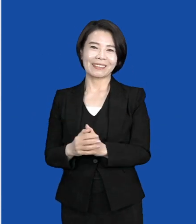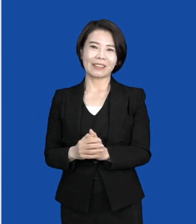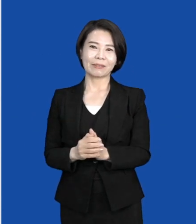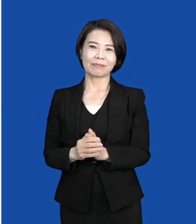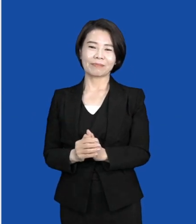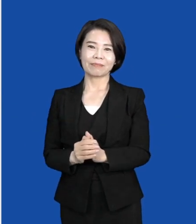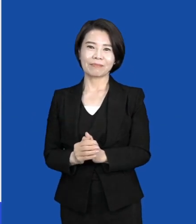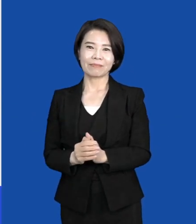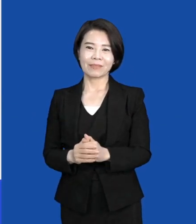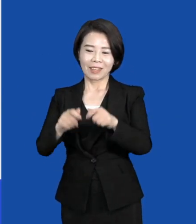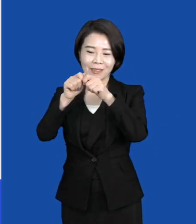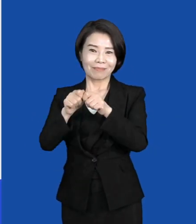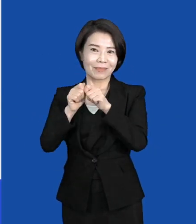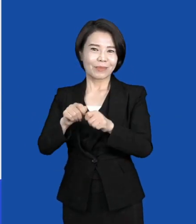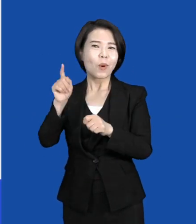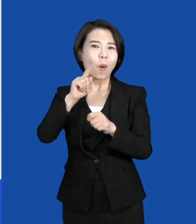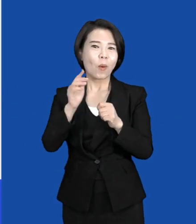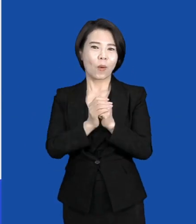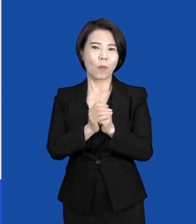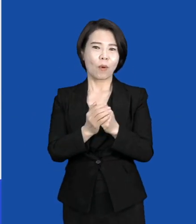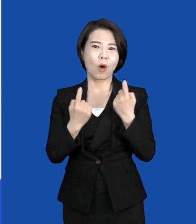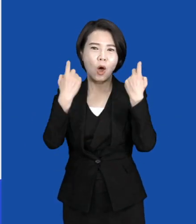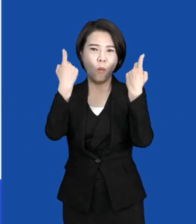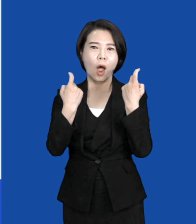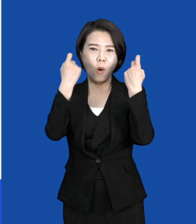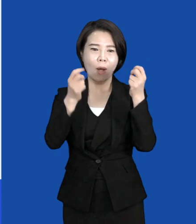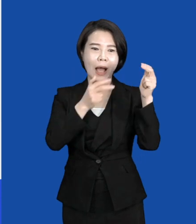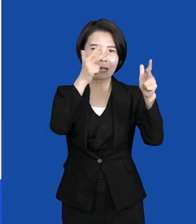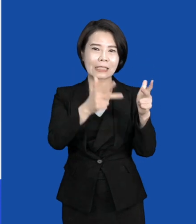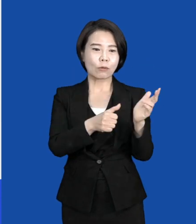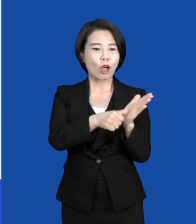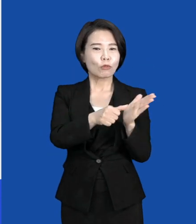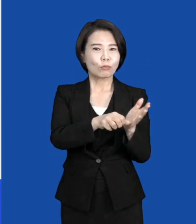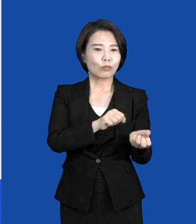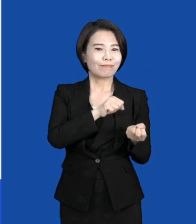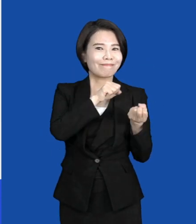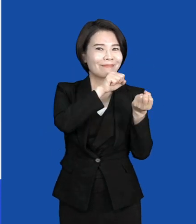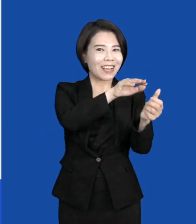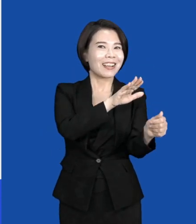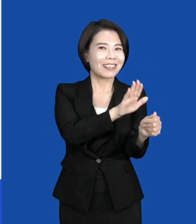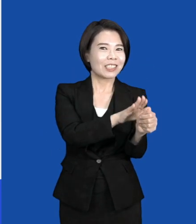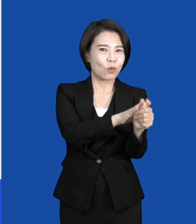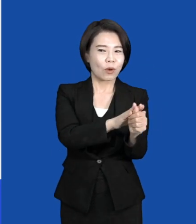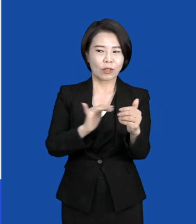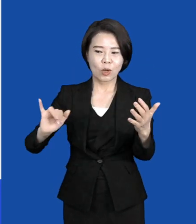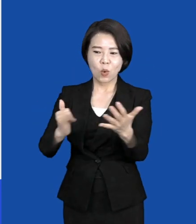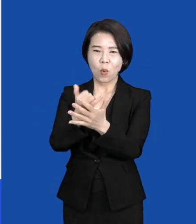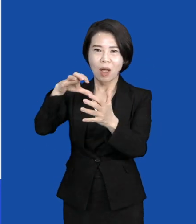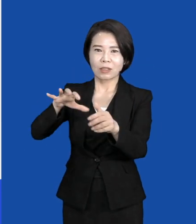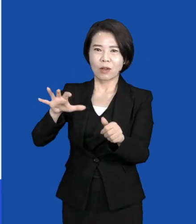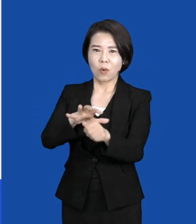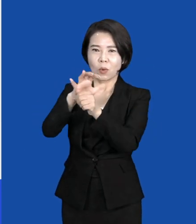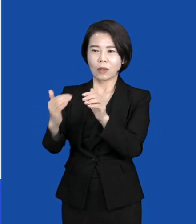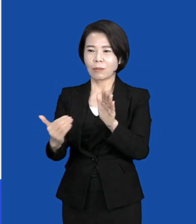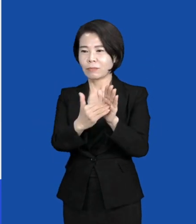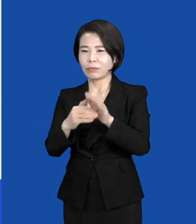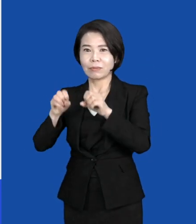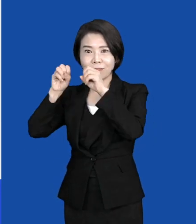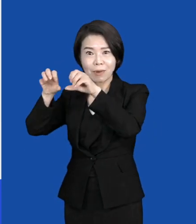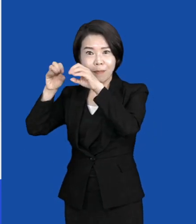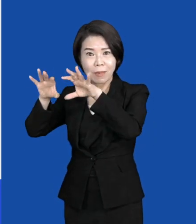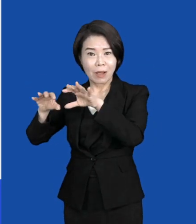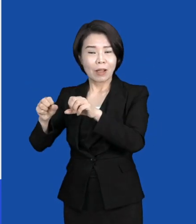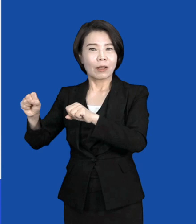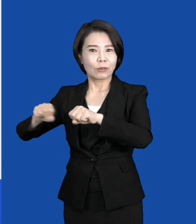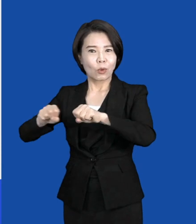마련했는데요. 세부적으로는 도내 관광사업체 방역물품 지원과 함께 공항 내 코로나19 방역 캠페인